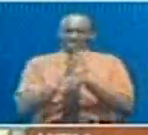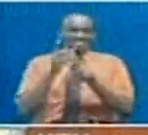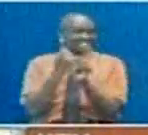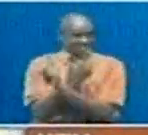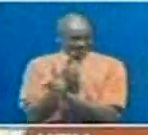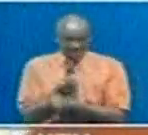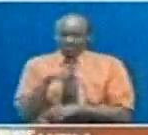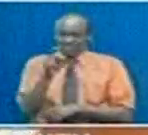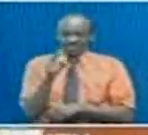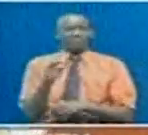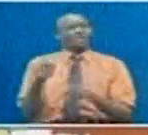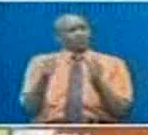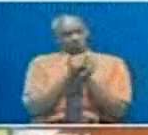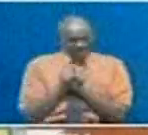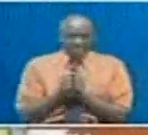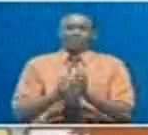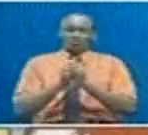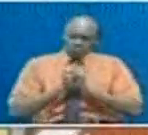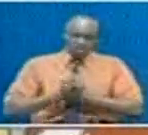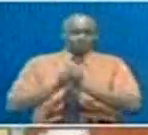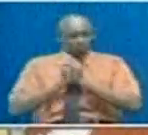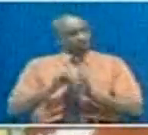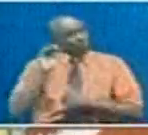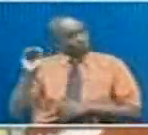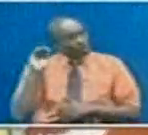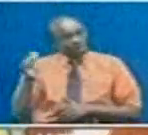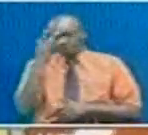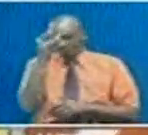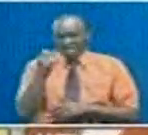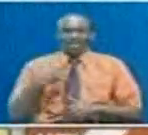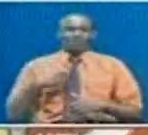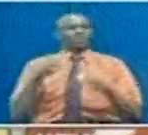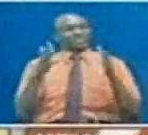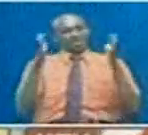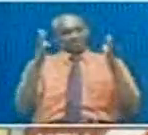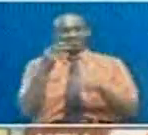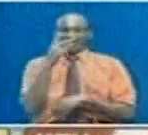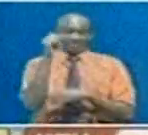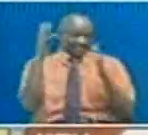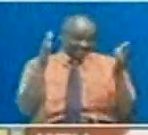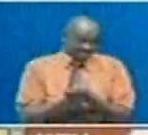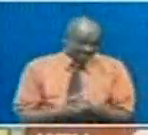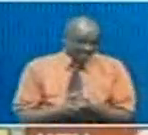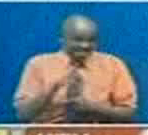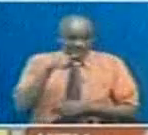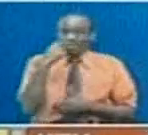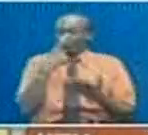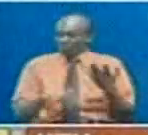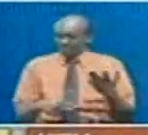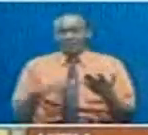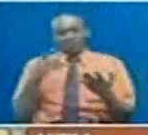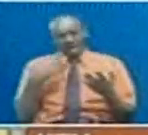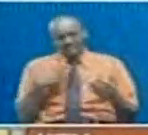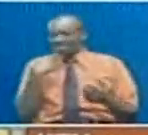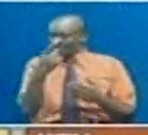nchi walijumuika kwenye ibada ya misa ya mapema ili kuifanikisha siku hii. Ni ibada iliyosheheni jumbe za